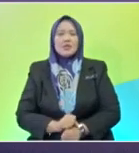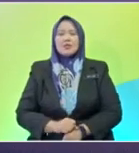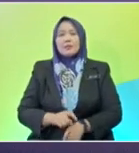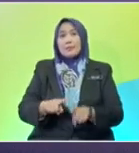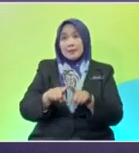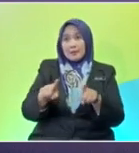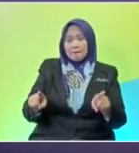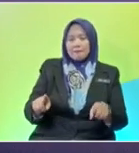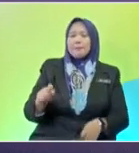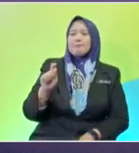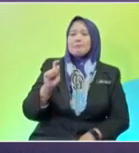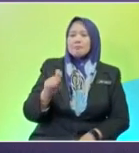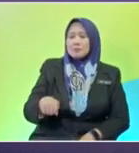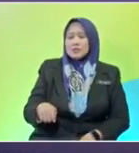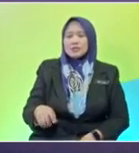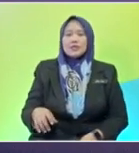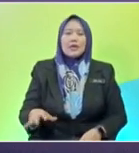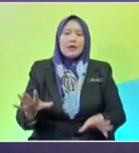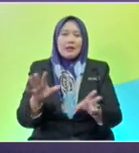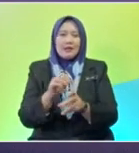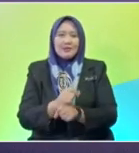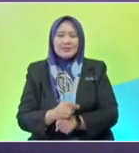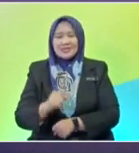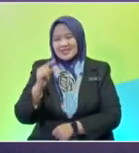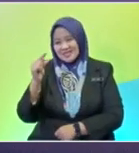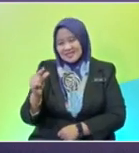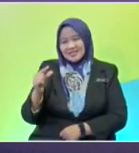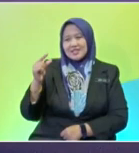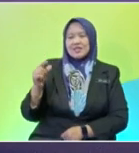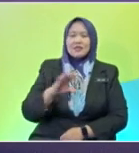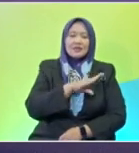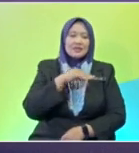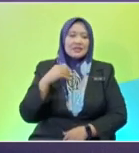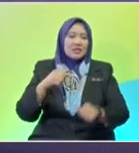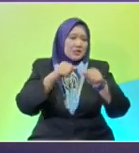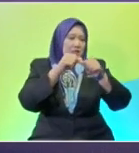kita ambil makanan itu mungkin Sebulan sekali dua bulan sekali